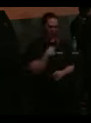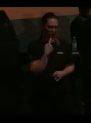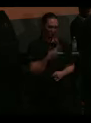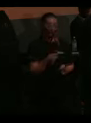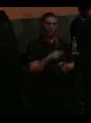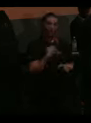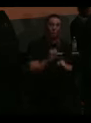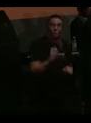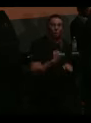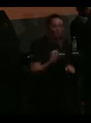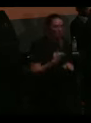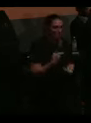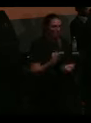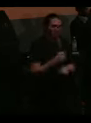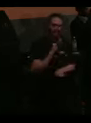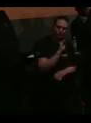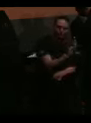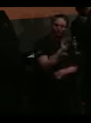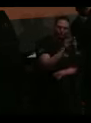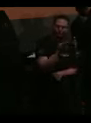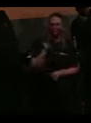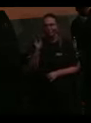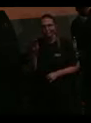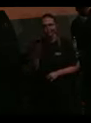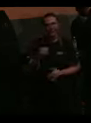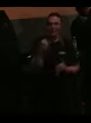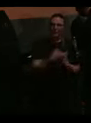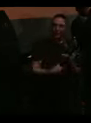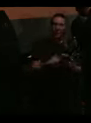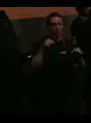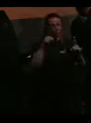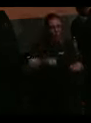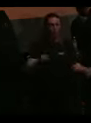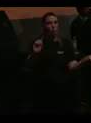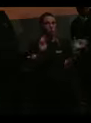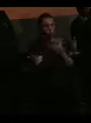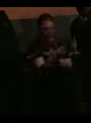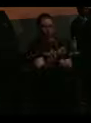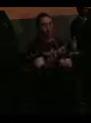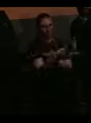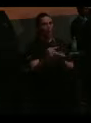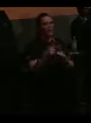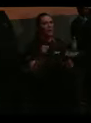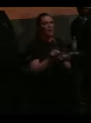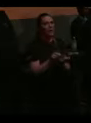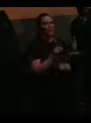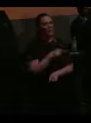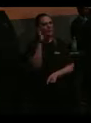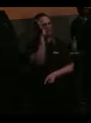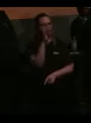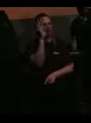for å bli sett og lyttet til. Nå heldigvis tonen en annen, men vi lurer fremdeles på